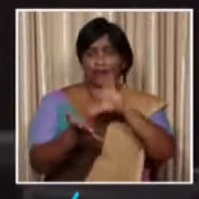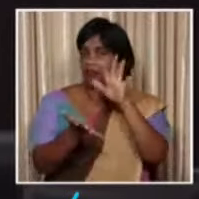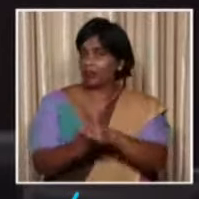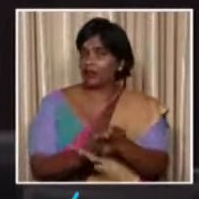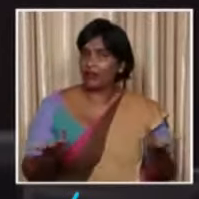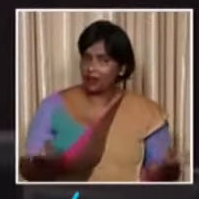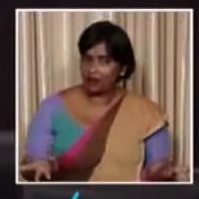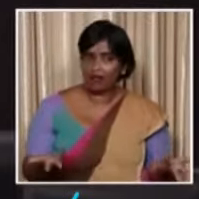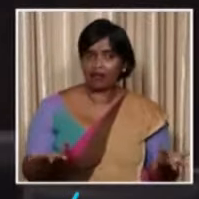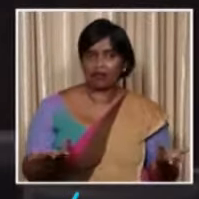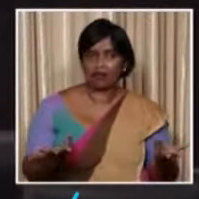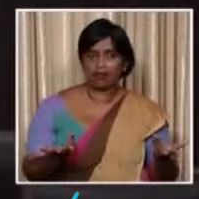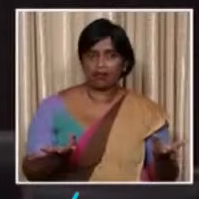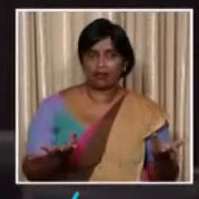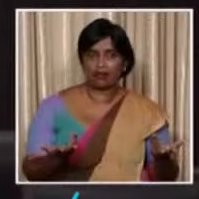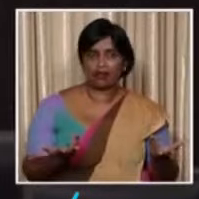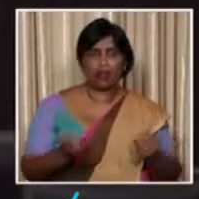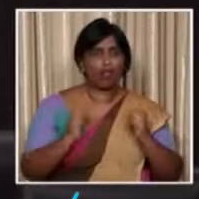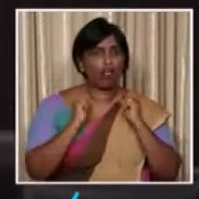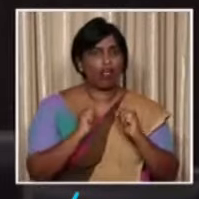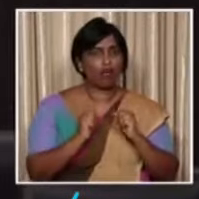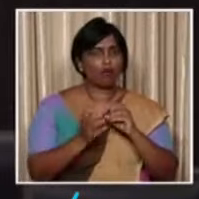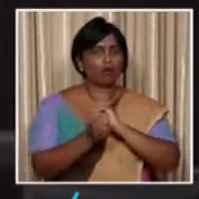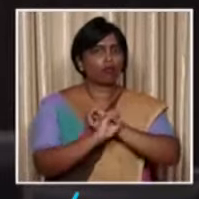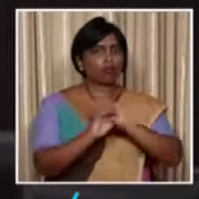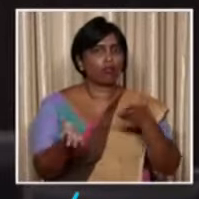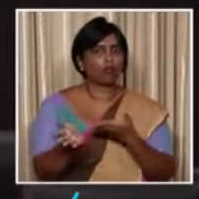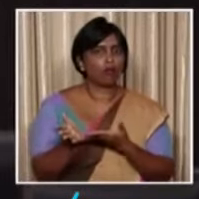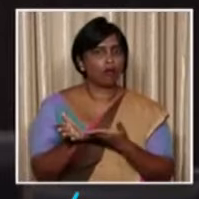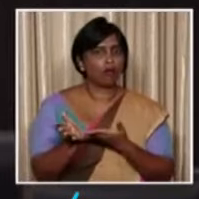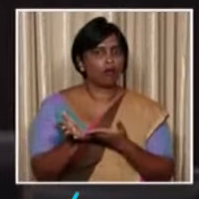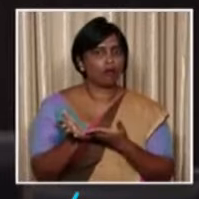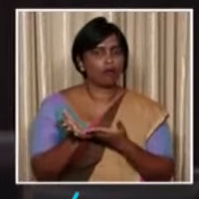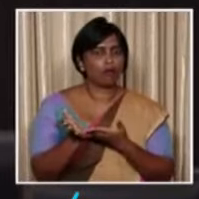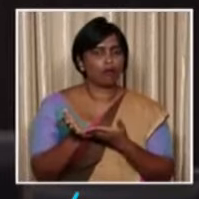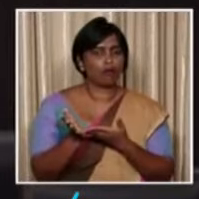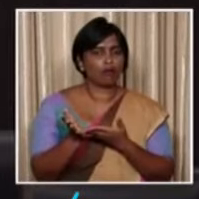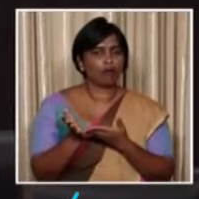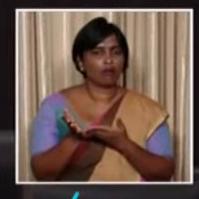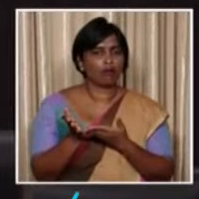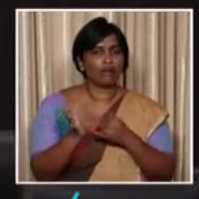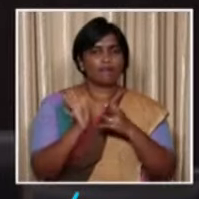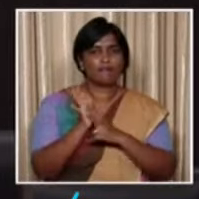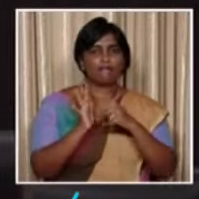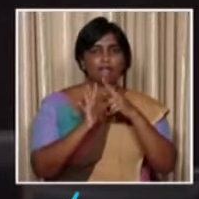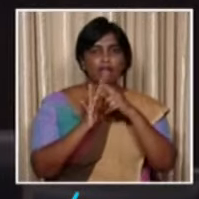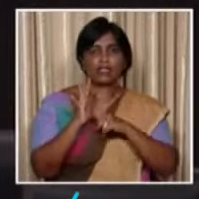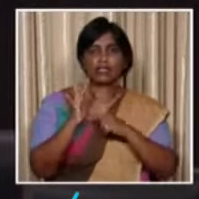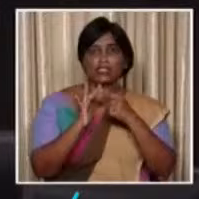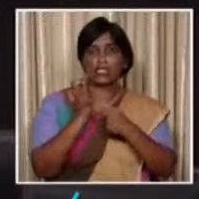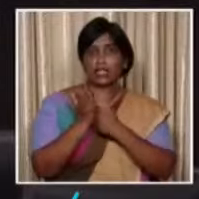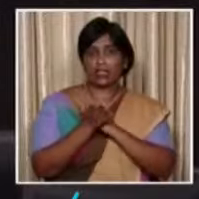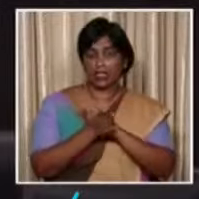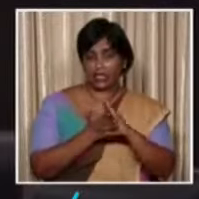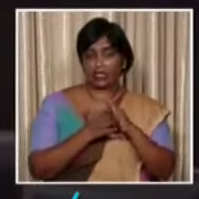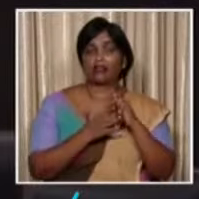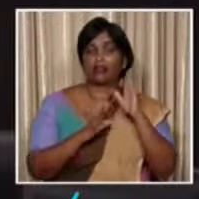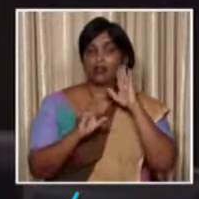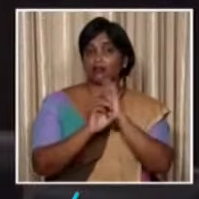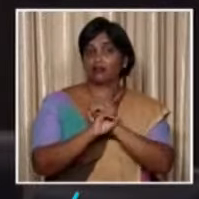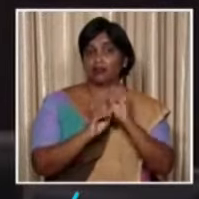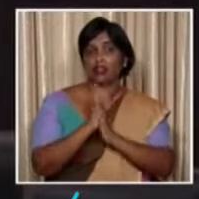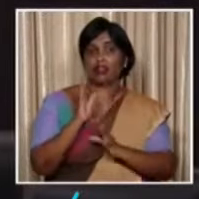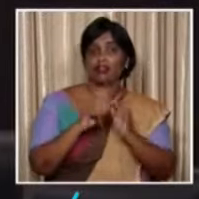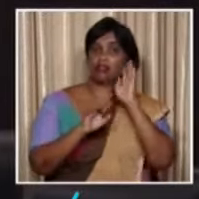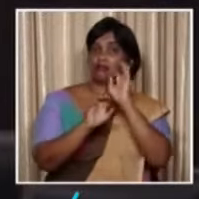නැහැ කොහොමද මේ දාන් ඒක අරගෙන විජිත හේරත් ප්‍රකාශ